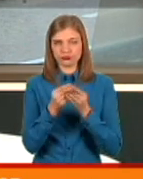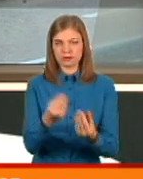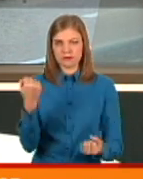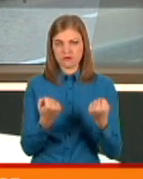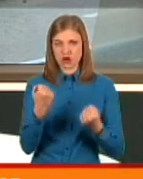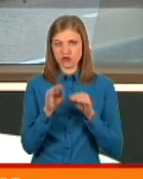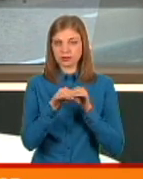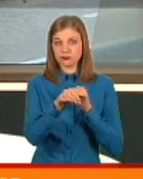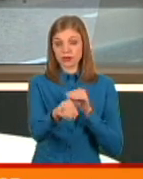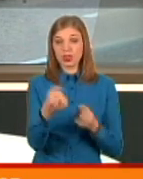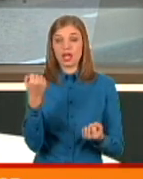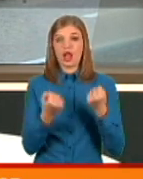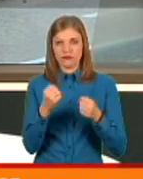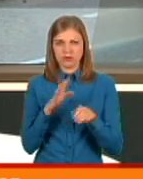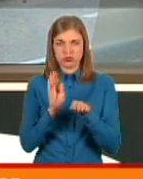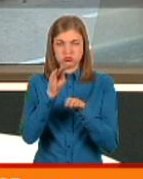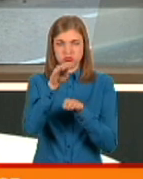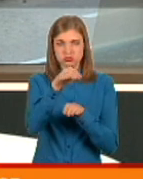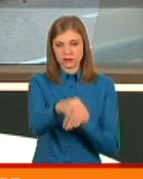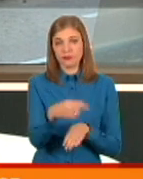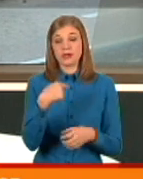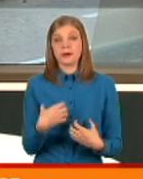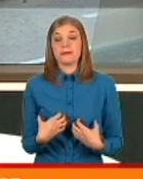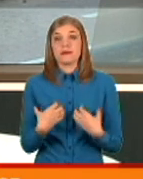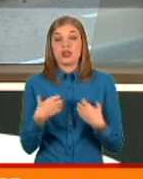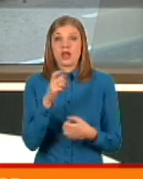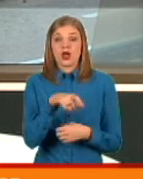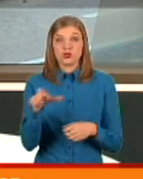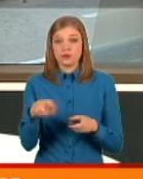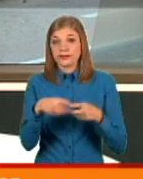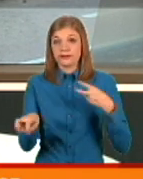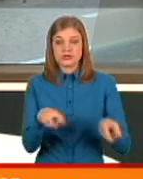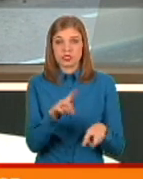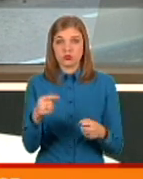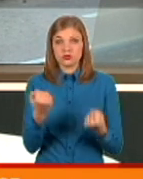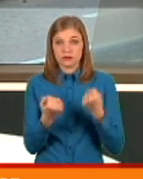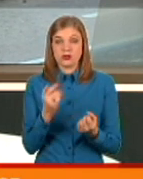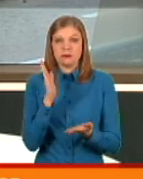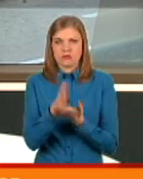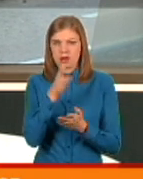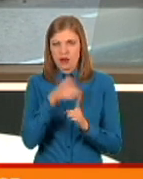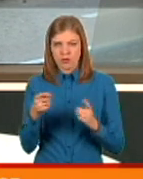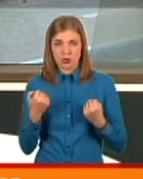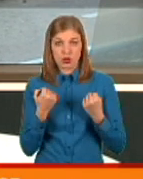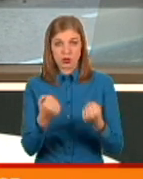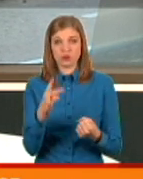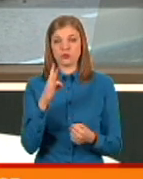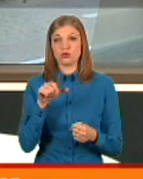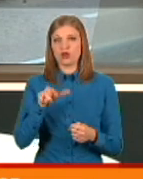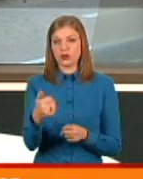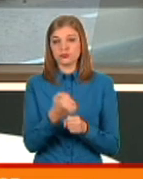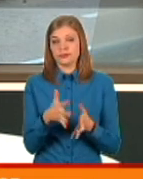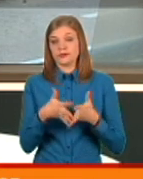машини попереду. Автівки лягали одна на одну, перелякані люди вистрибували з салонів просто на ходу. На дорозі